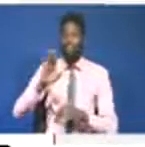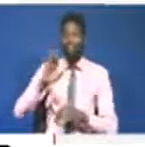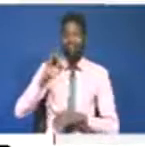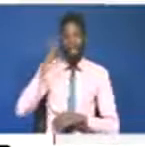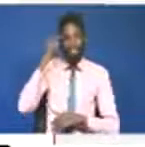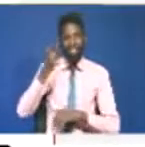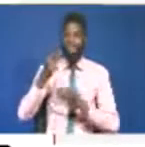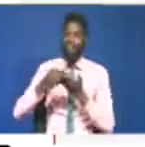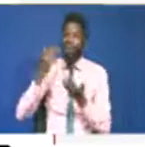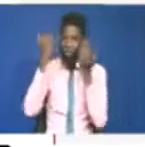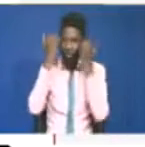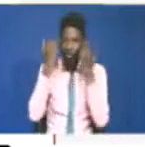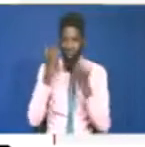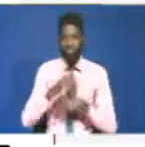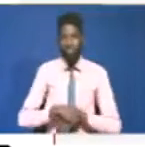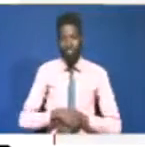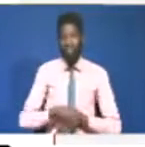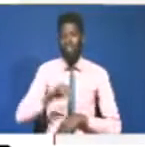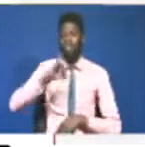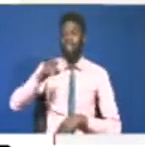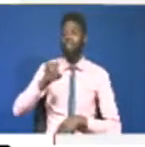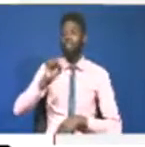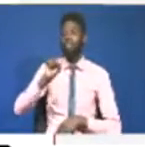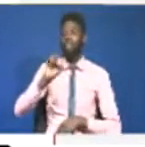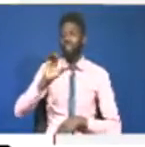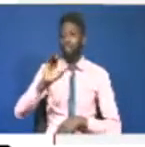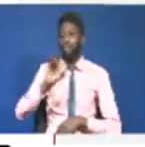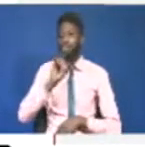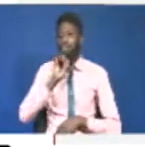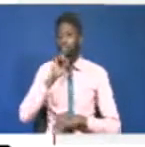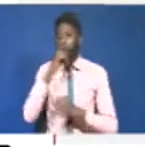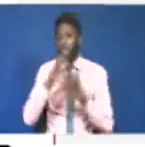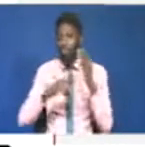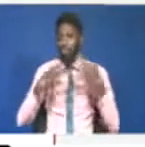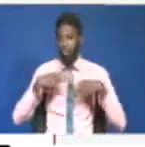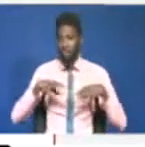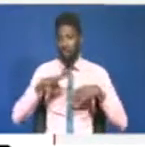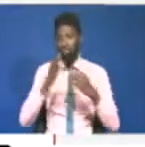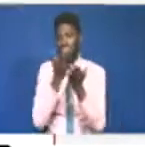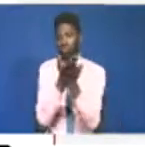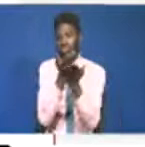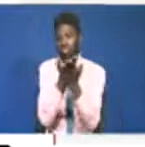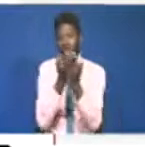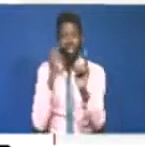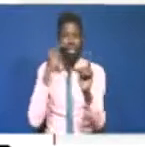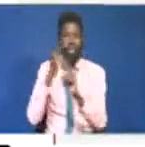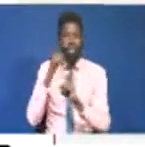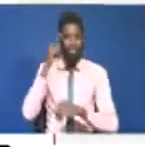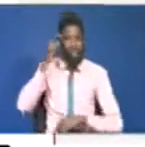Kwenye taarifa, tume ya huduma katika idara ya mahakama ilisema kuwa waliotuma maombi ya kuhudumu kama majaji wa mahakama kuu